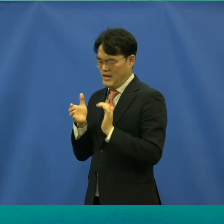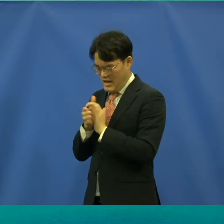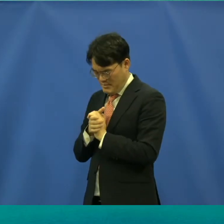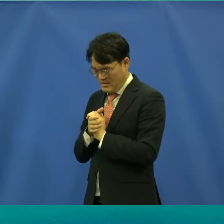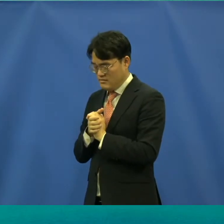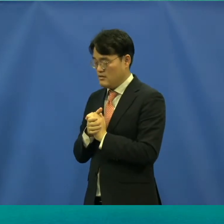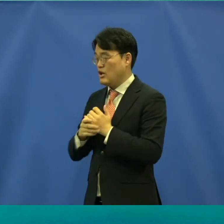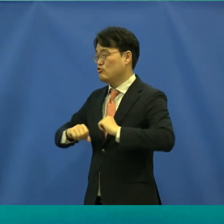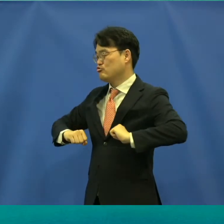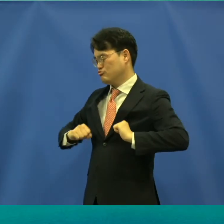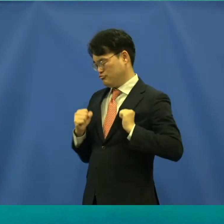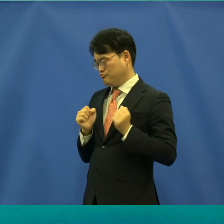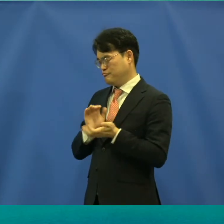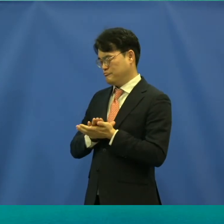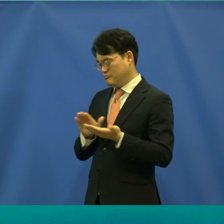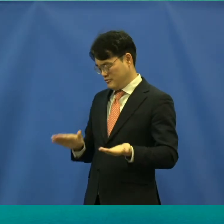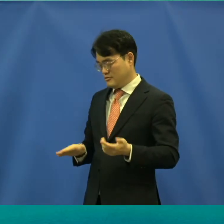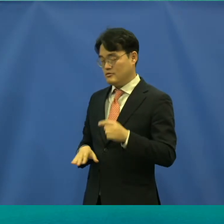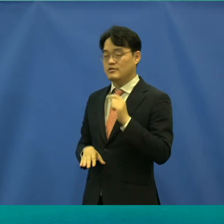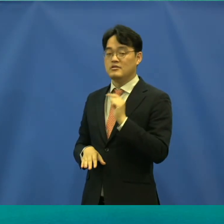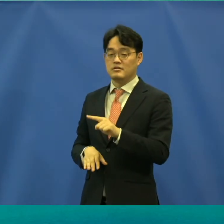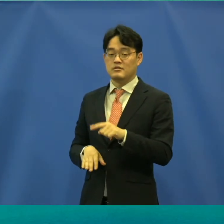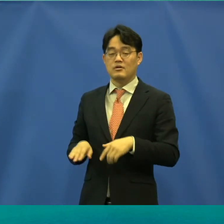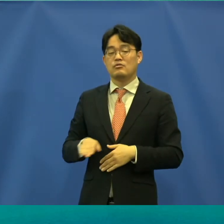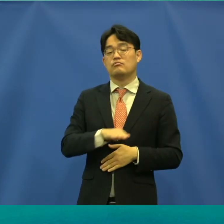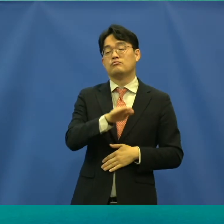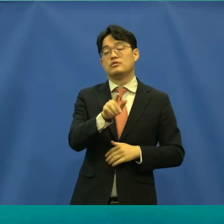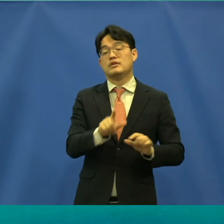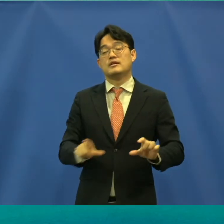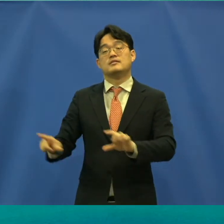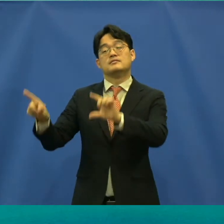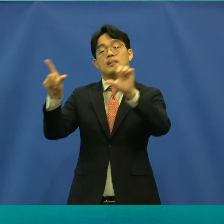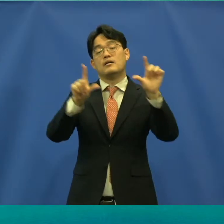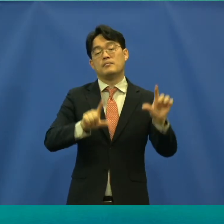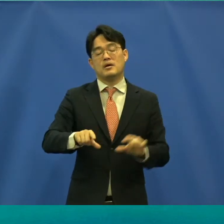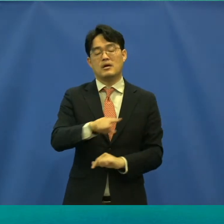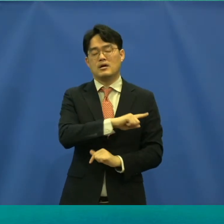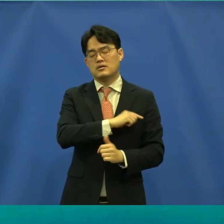분입니다. 그리고 그 말씀은 우리에게 축복입니다.